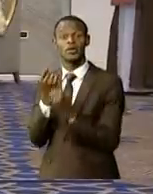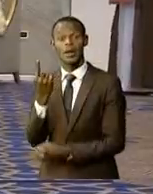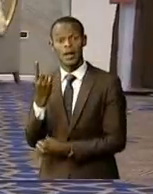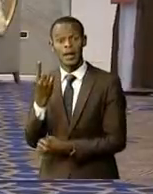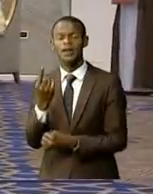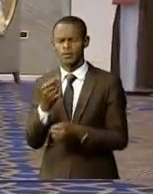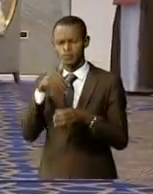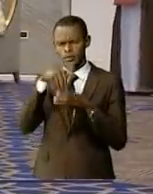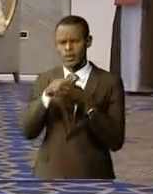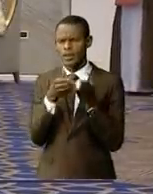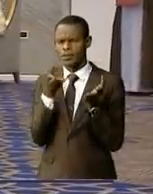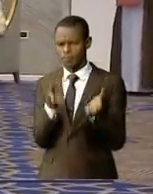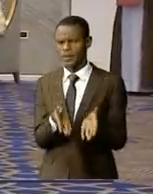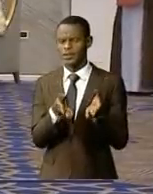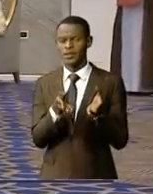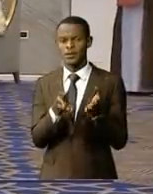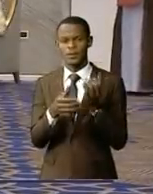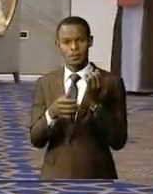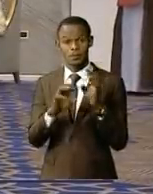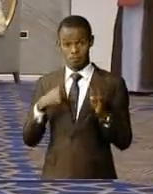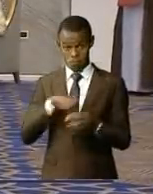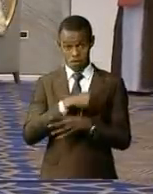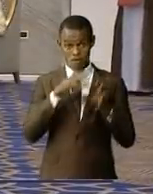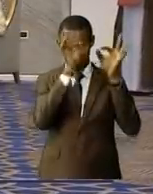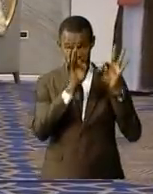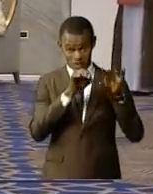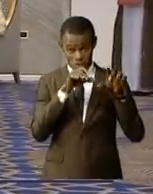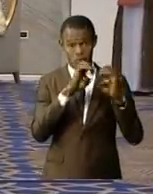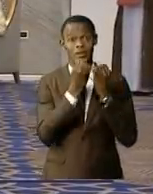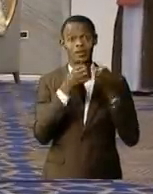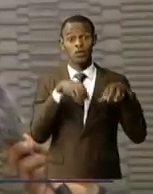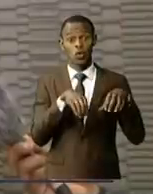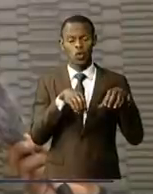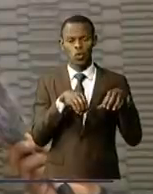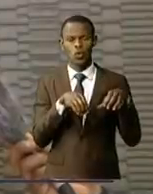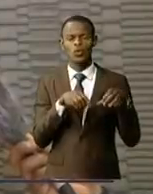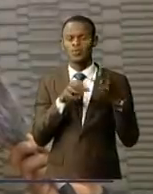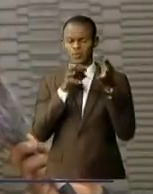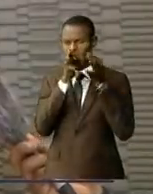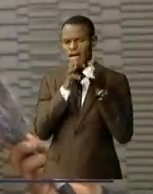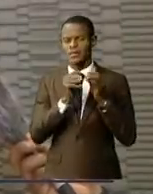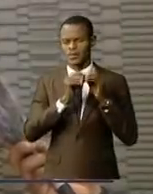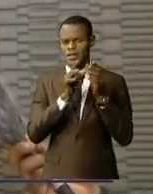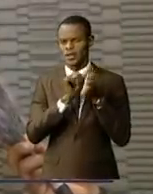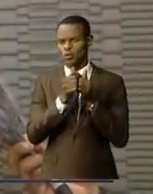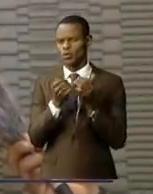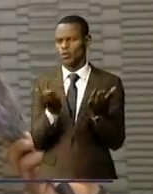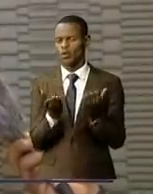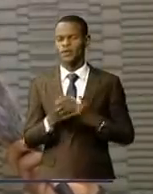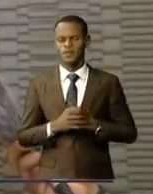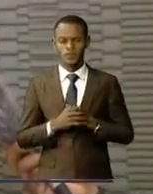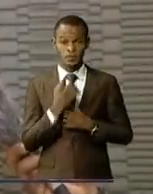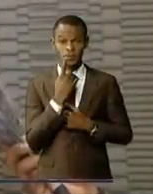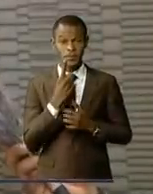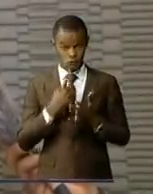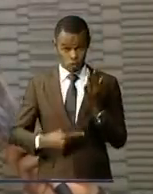l'explique ici Lenny Ilondo, membre de la Fédération des entreprises du Congo et président de la Commission nationale de l'industrie. Nous avons signé